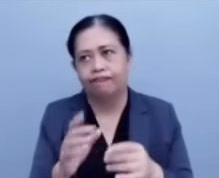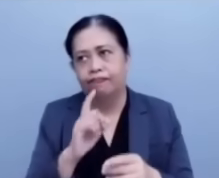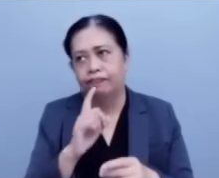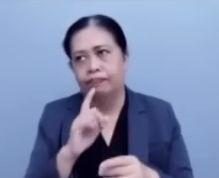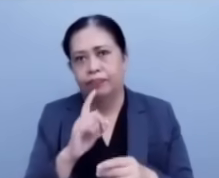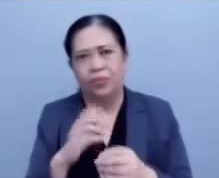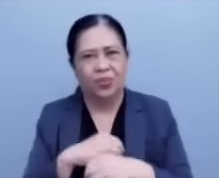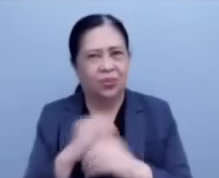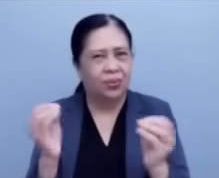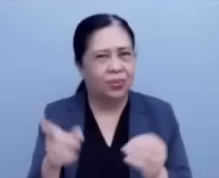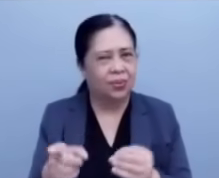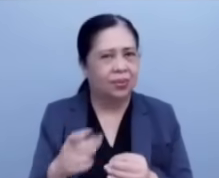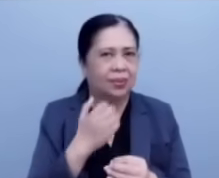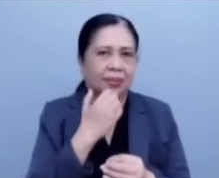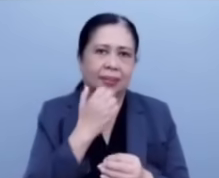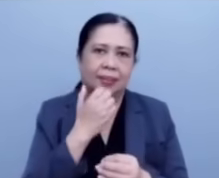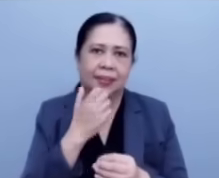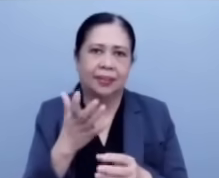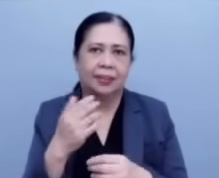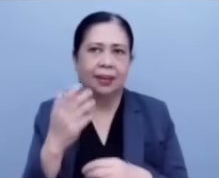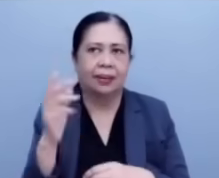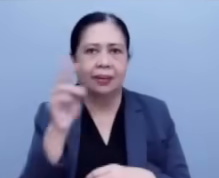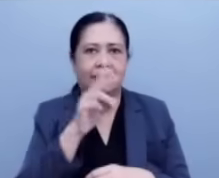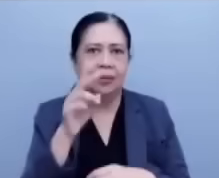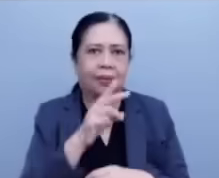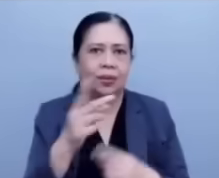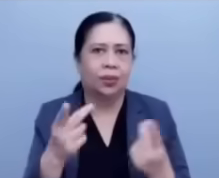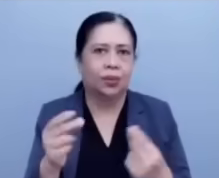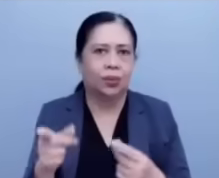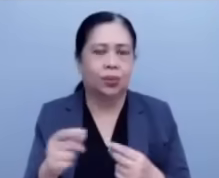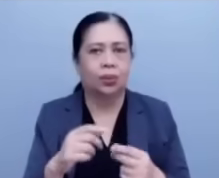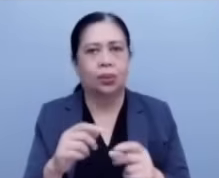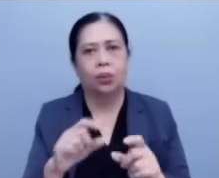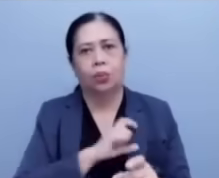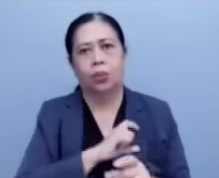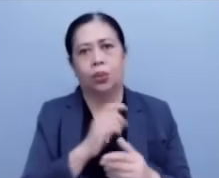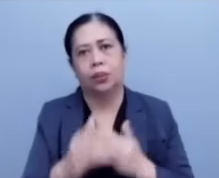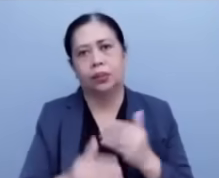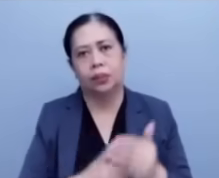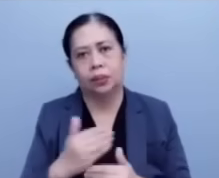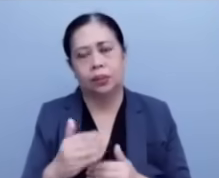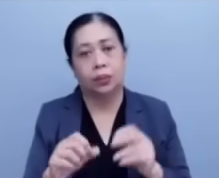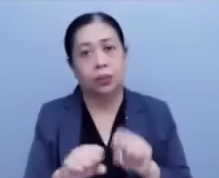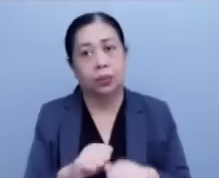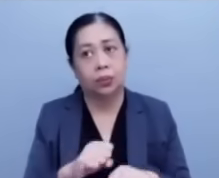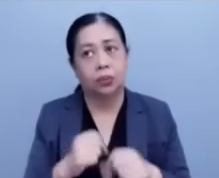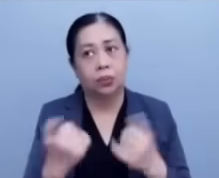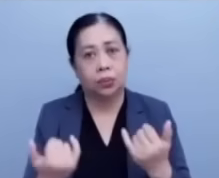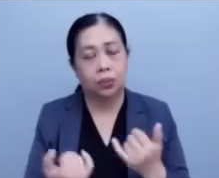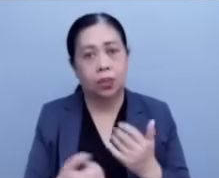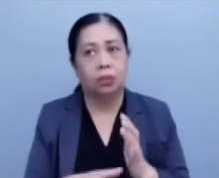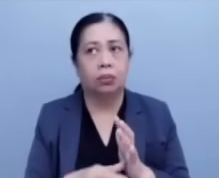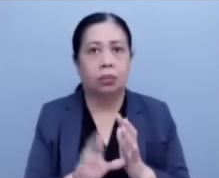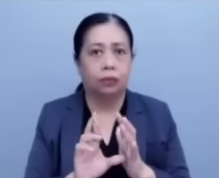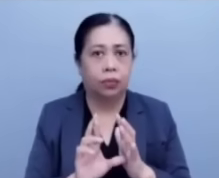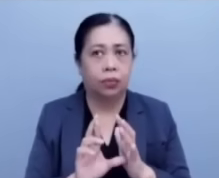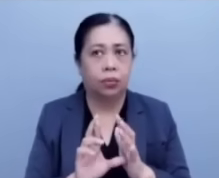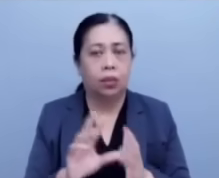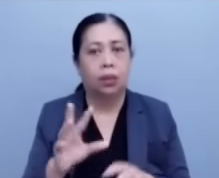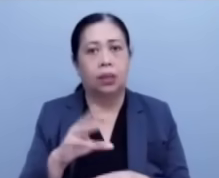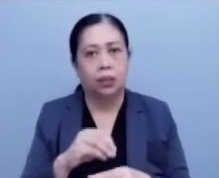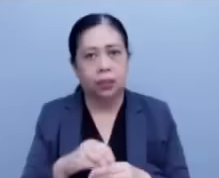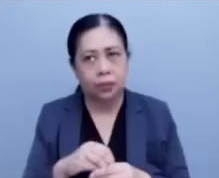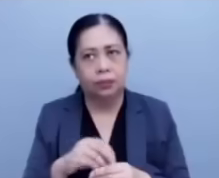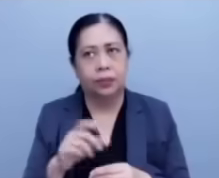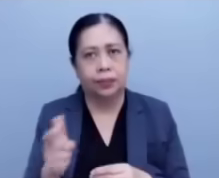obviously may nakikita po tayo mga lapses po sa ginawa po nilang police operation. Kaya naman po dito sa ginagawa po nating review ay bahagi po yan. Ito po nga